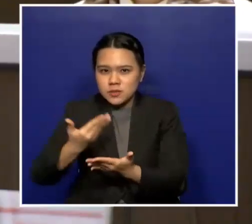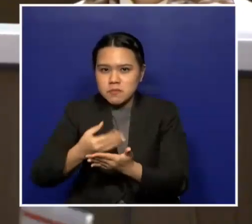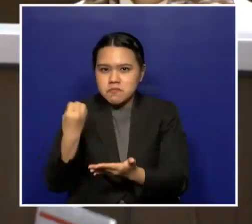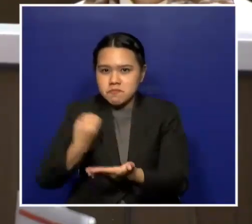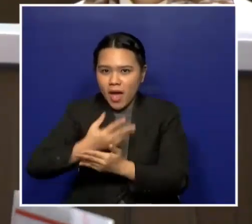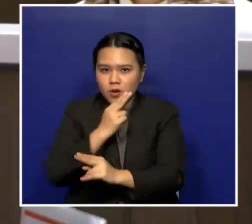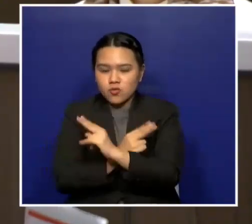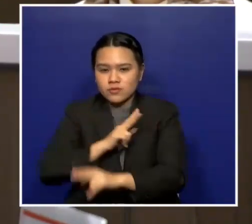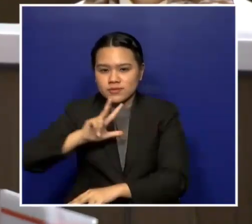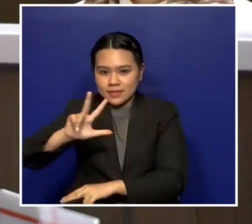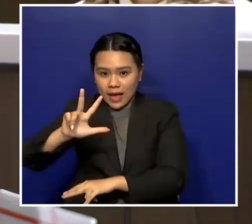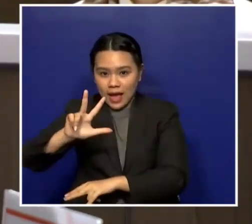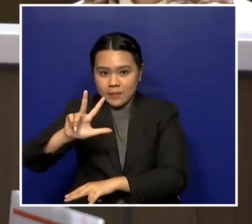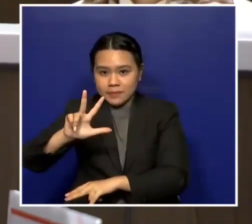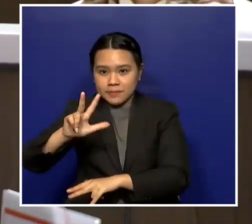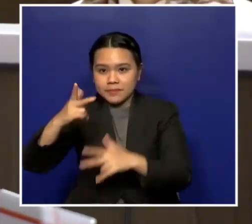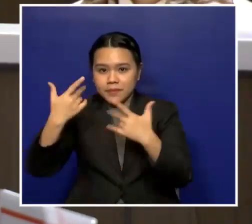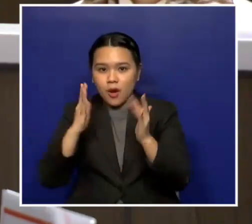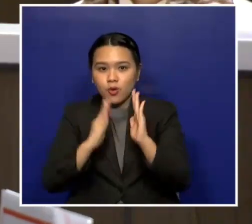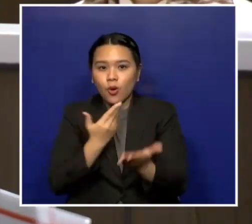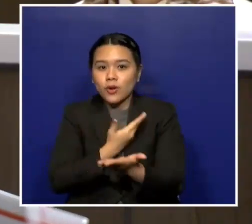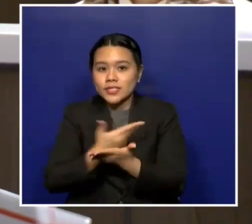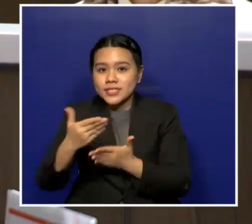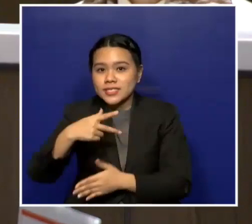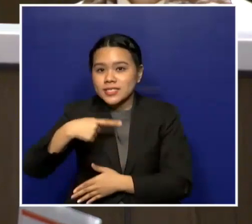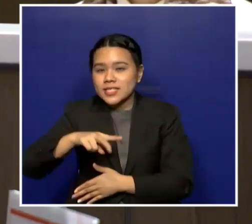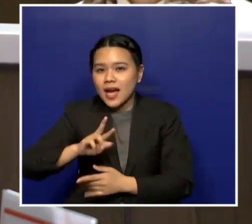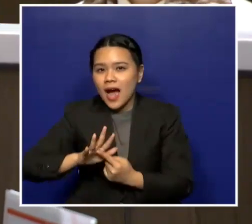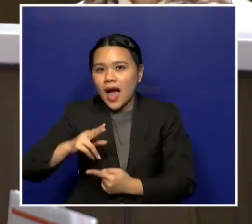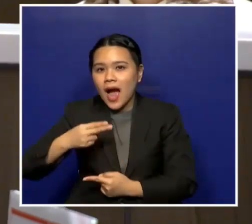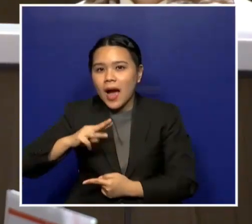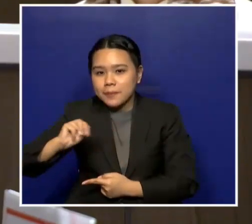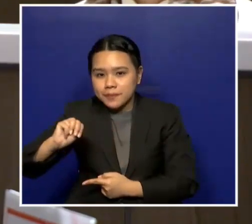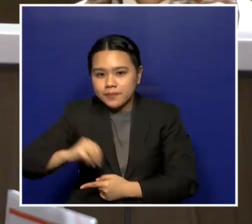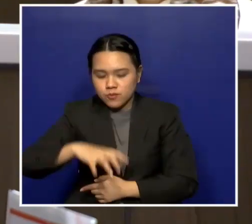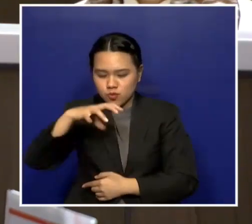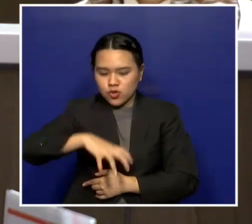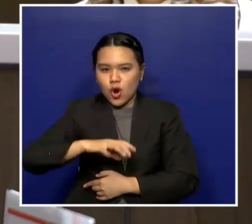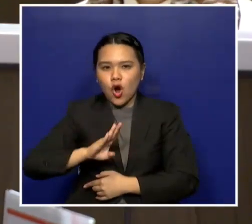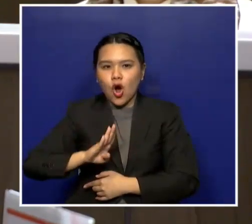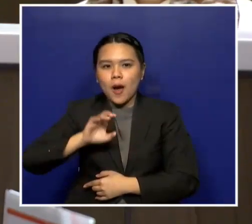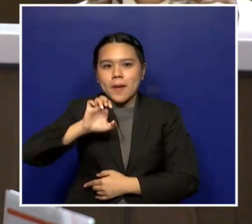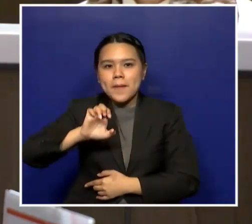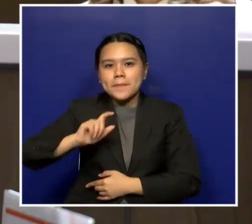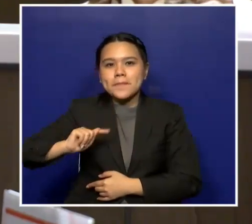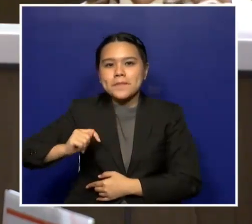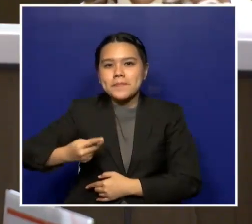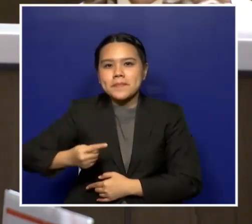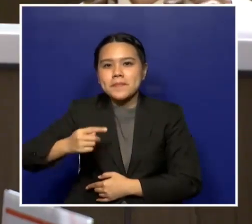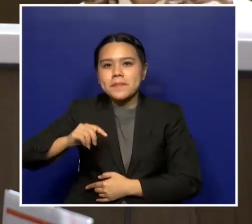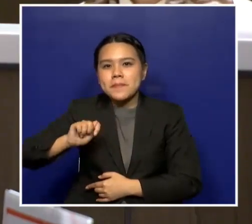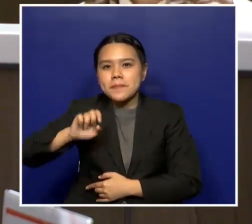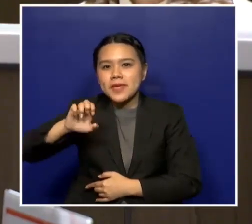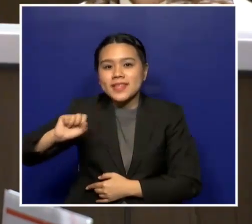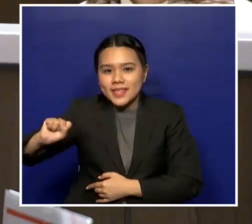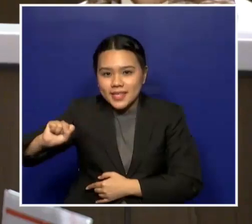คนที่ซื้อนะครับก็เป็นพราหมณ์แล้วก็ตั้งบริษัทอยู่ในเกาะบิติสซึ่งเป็นที่ฟอกเงินของกลุ่มมิจฉาชีพผ